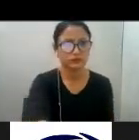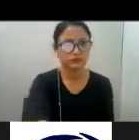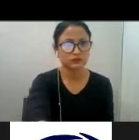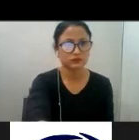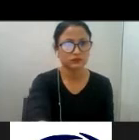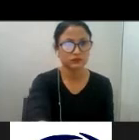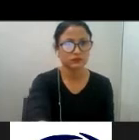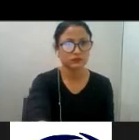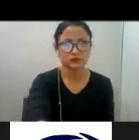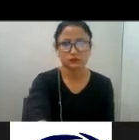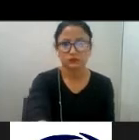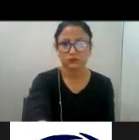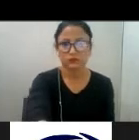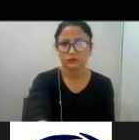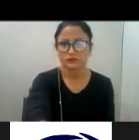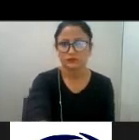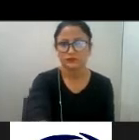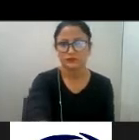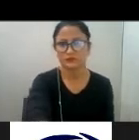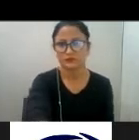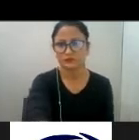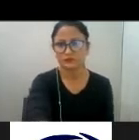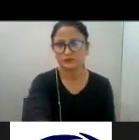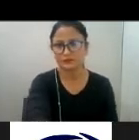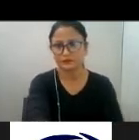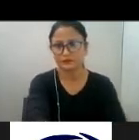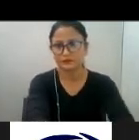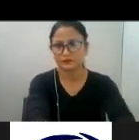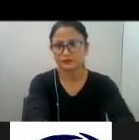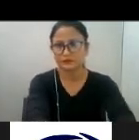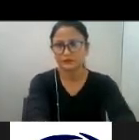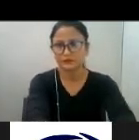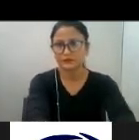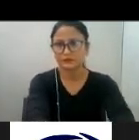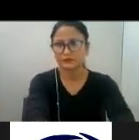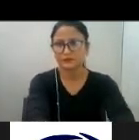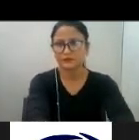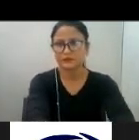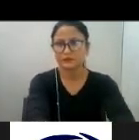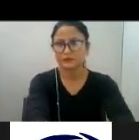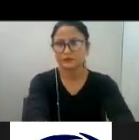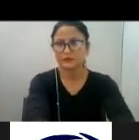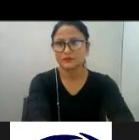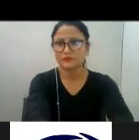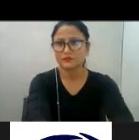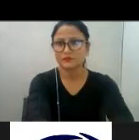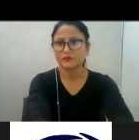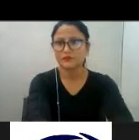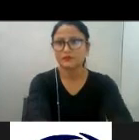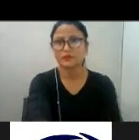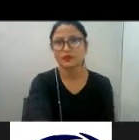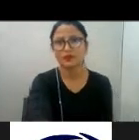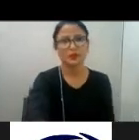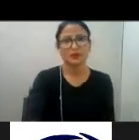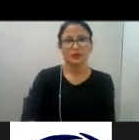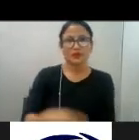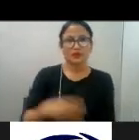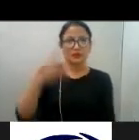इसको उद्देश्य में चाह अब एउटा चाहिँ द डिप्रेसन वन अफ द मेजर कज हो लैंगिक हिंसा को भन्ने छ